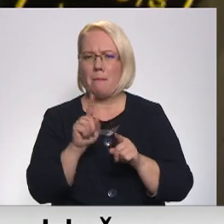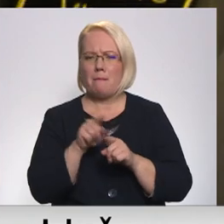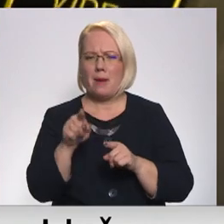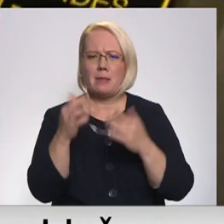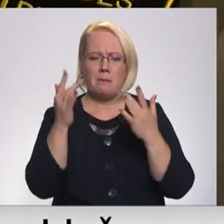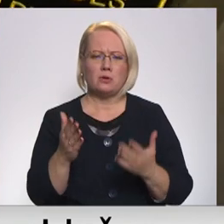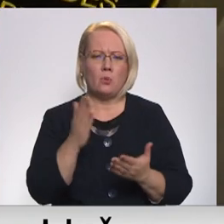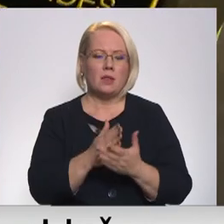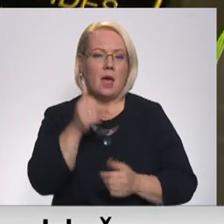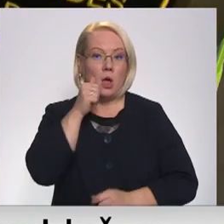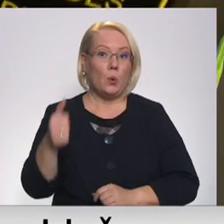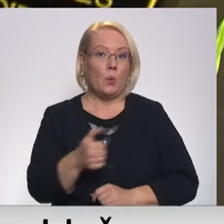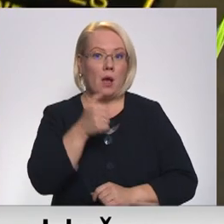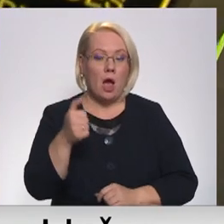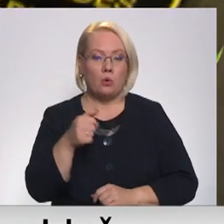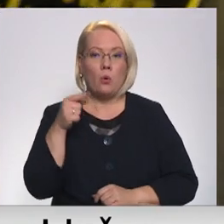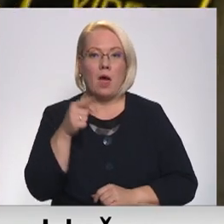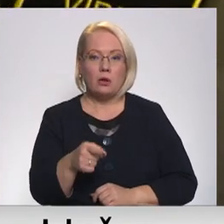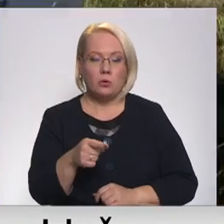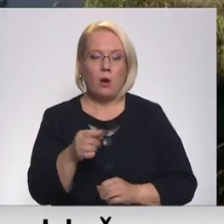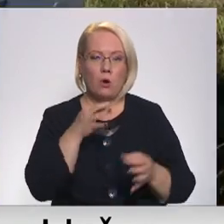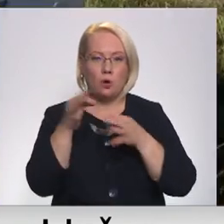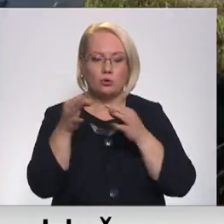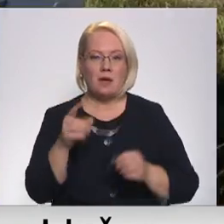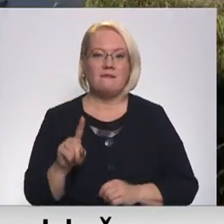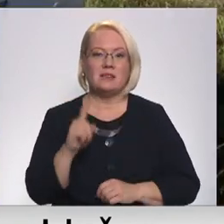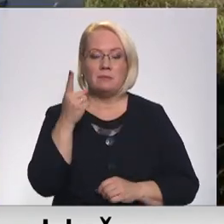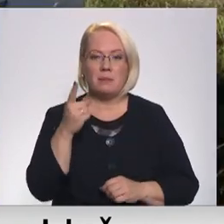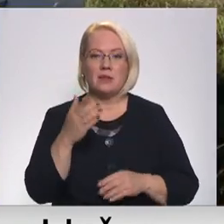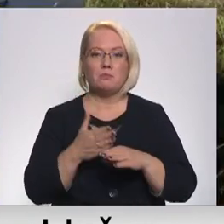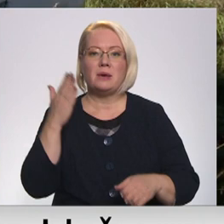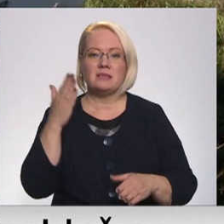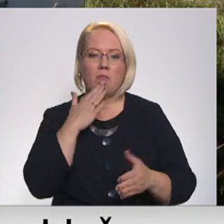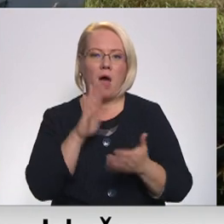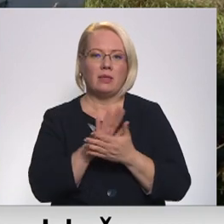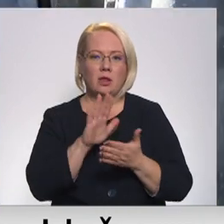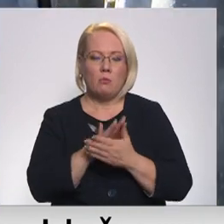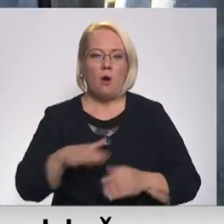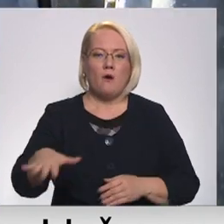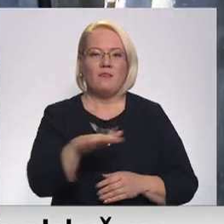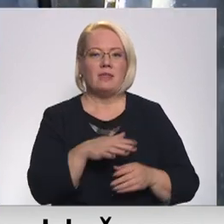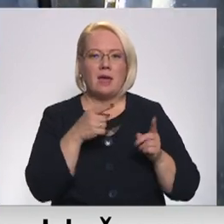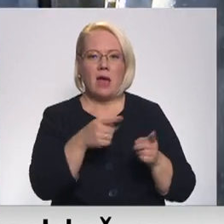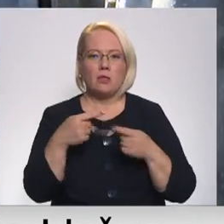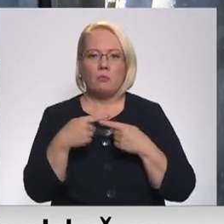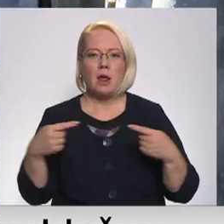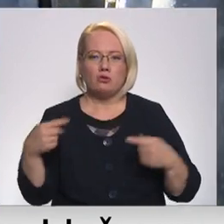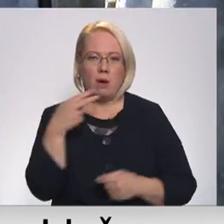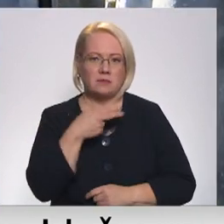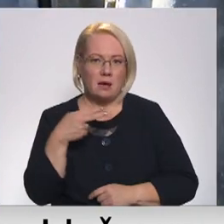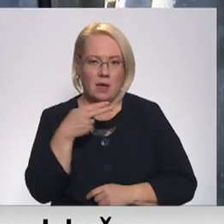notiek ik gadu, un šajā reizē ar moto konsultē vispirms tā veltīta bīstamo atkritumu un vidē kaitīgo preču